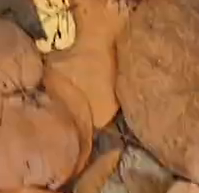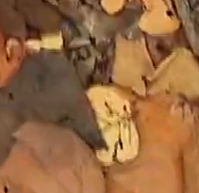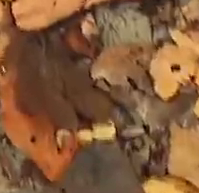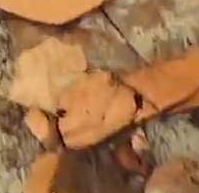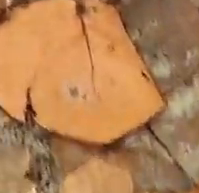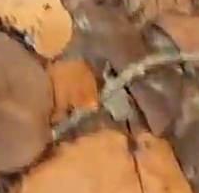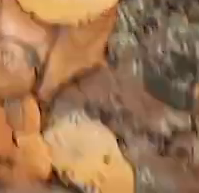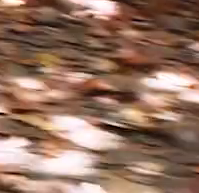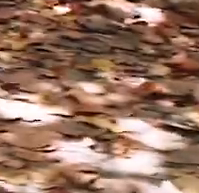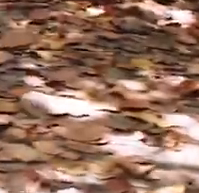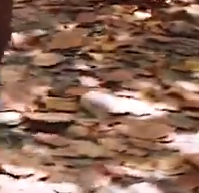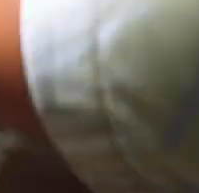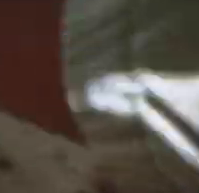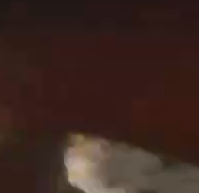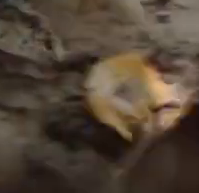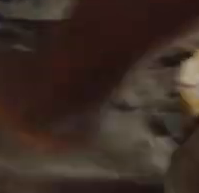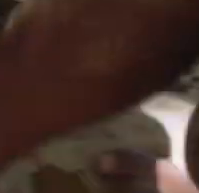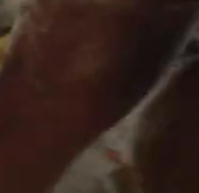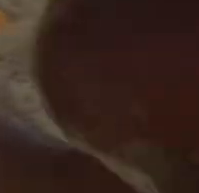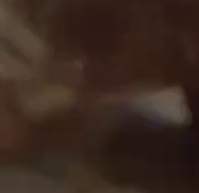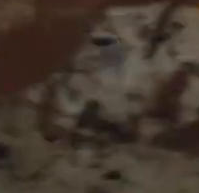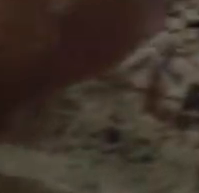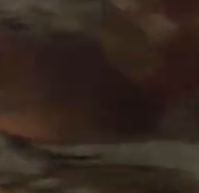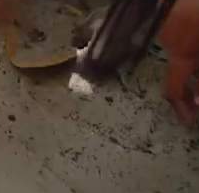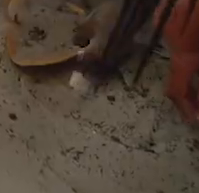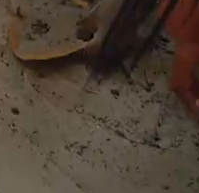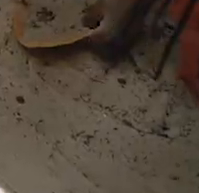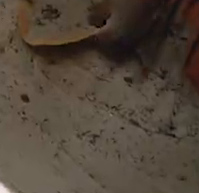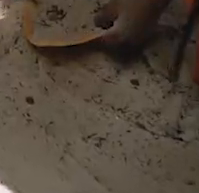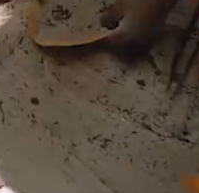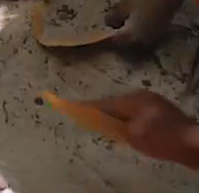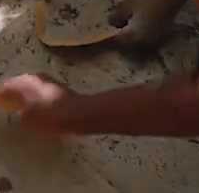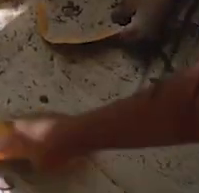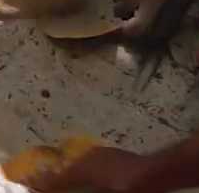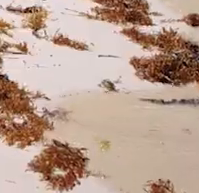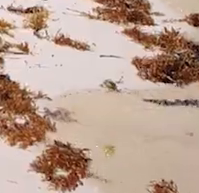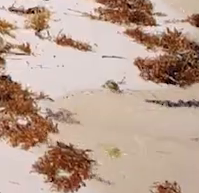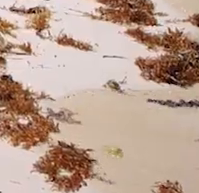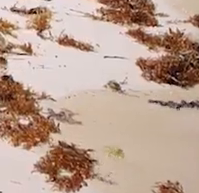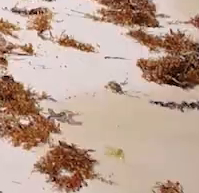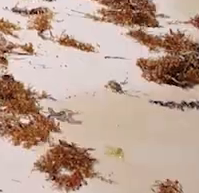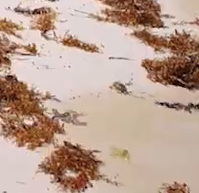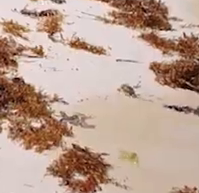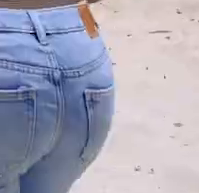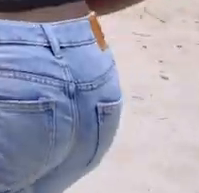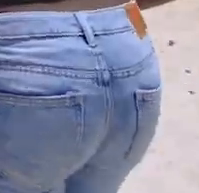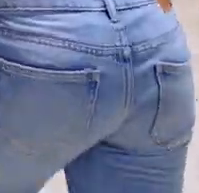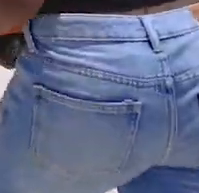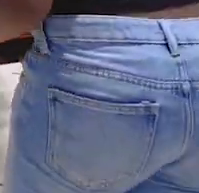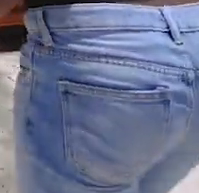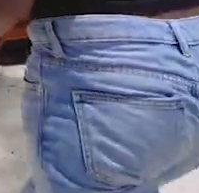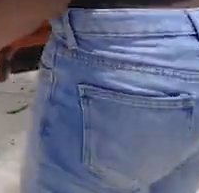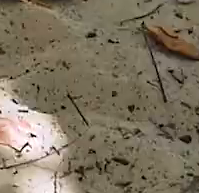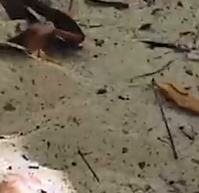Ensemble, pour gagner fort, nous mettez ensemble. Passons nous à danser le